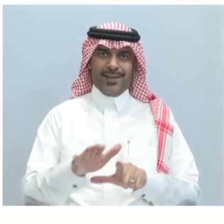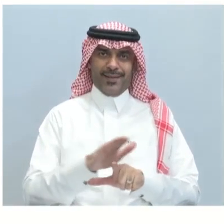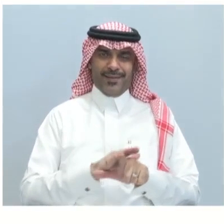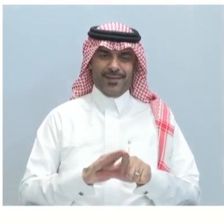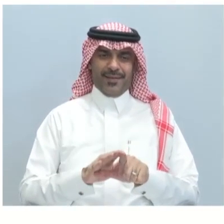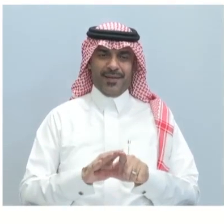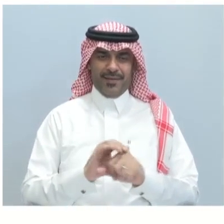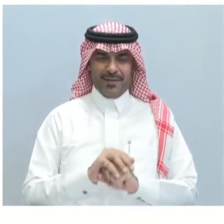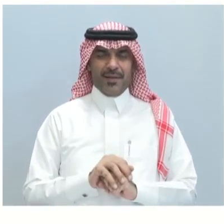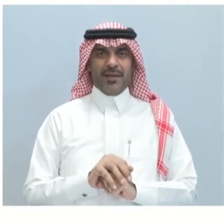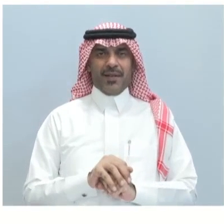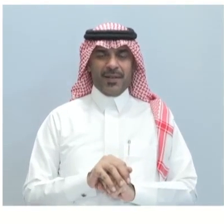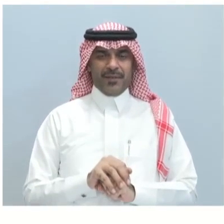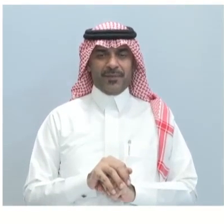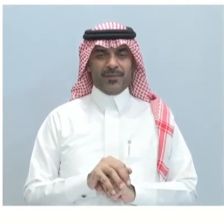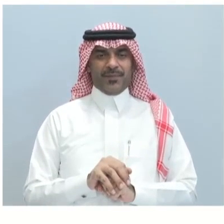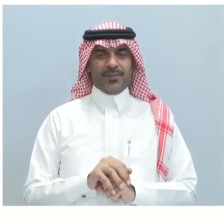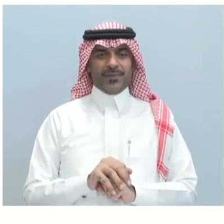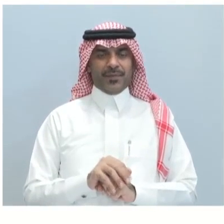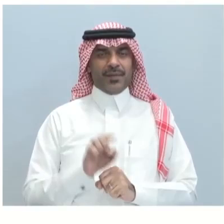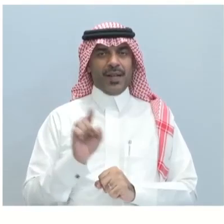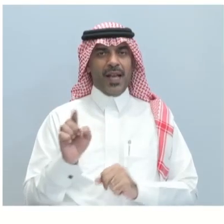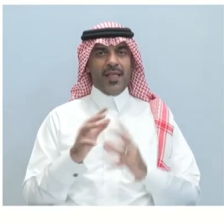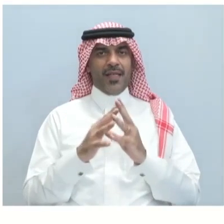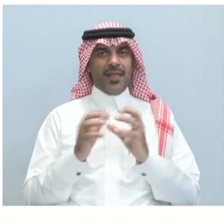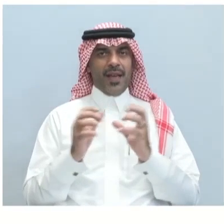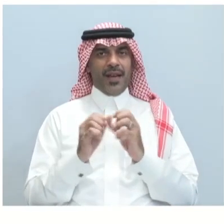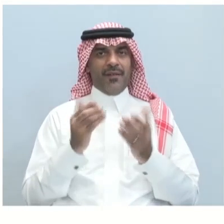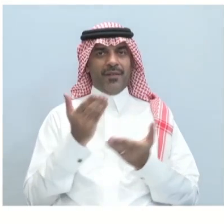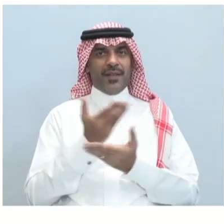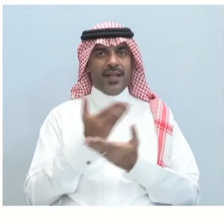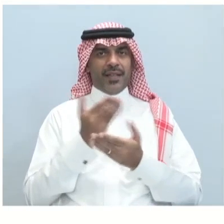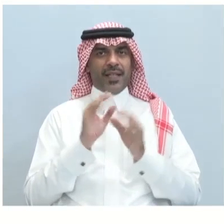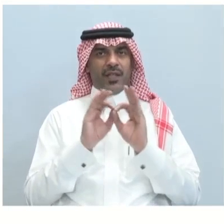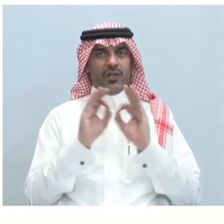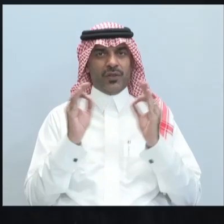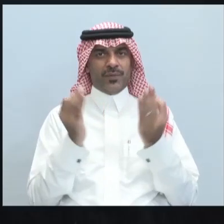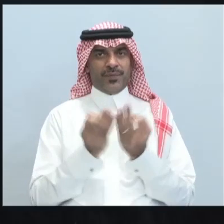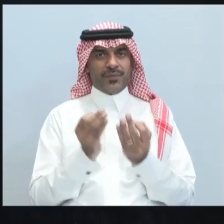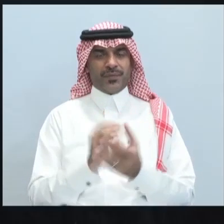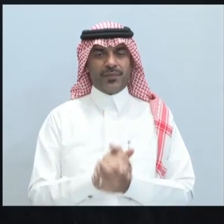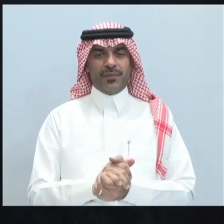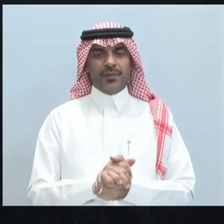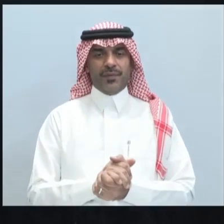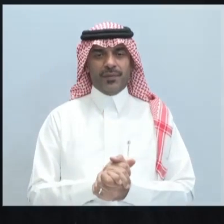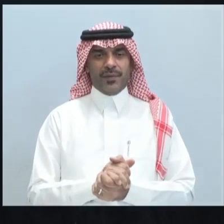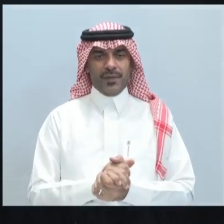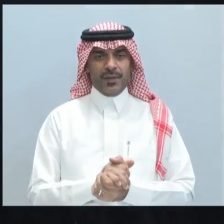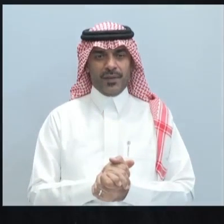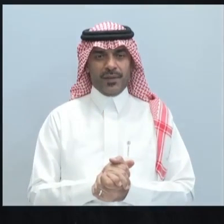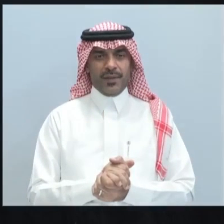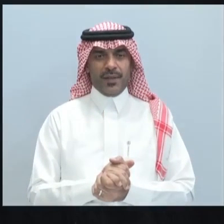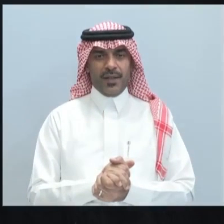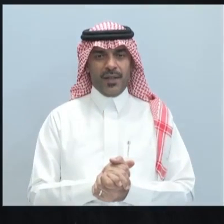وعلاقته بالمجتمع والوطن اذا نستنتج من ذلك تعريف الدراسات